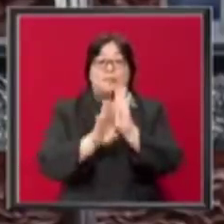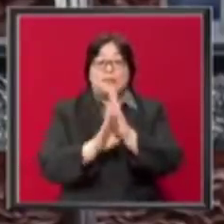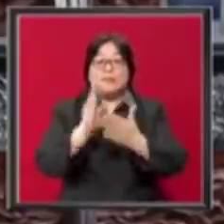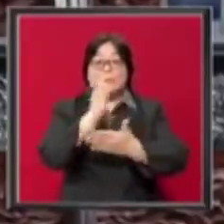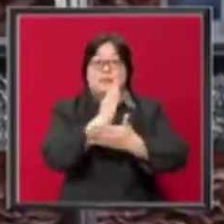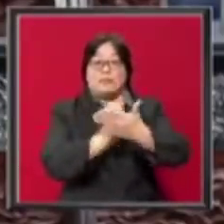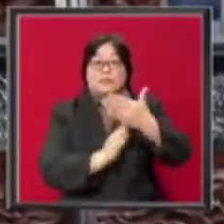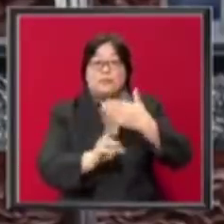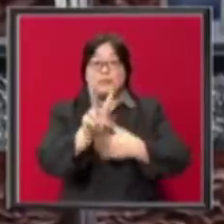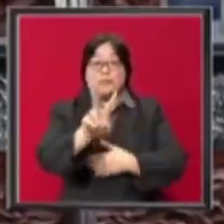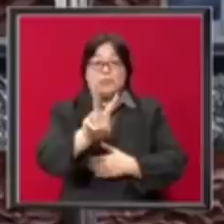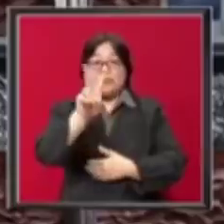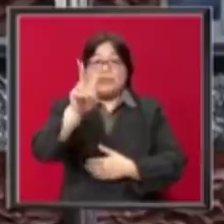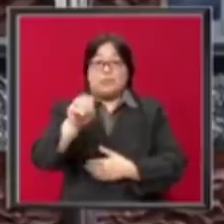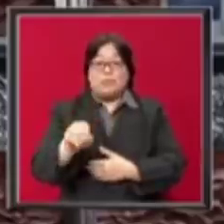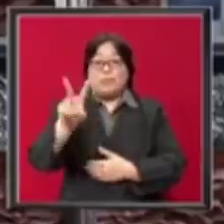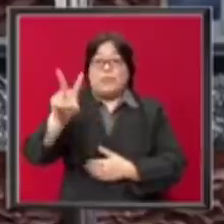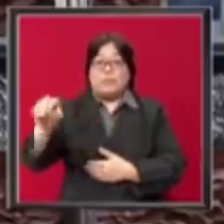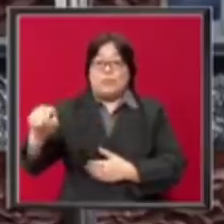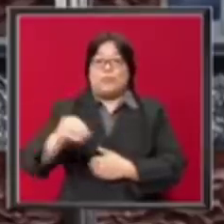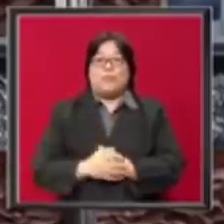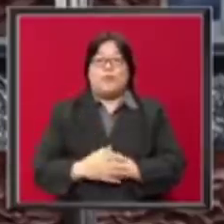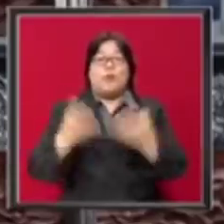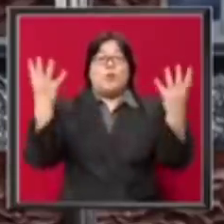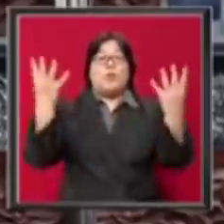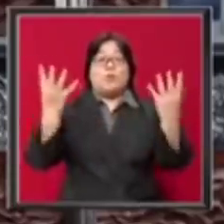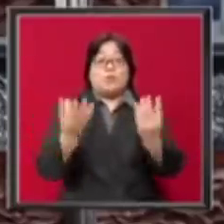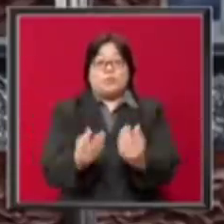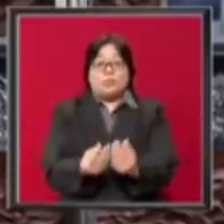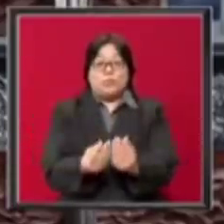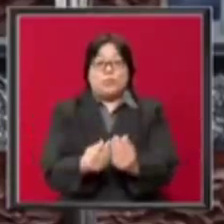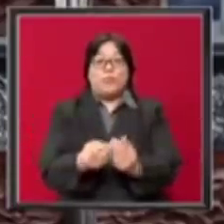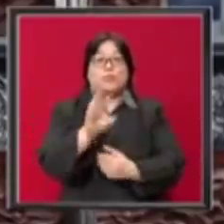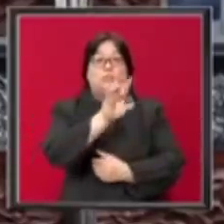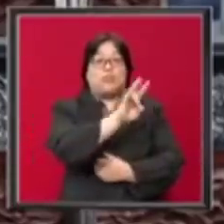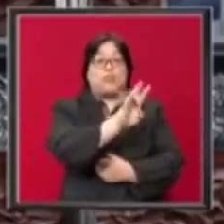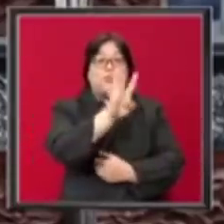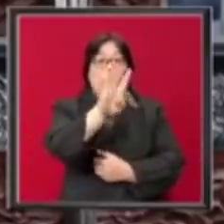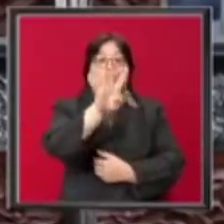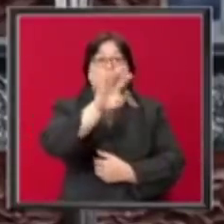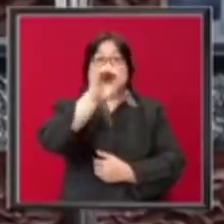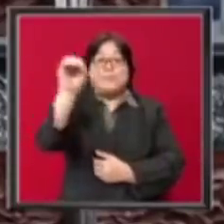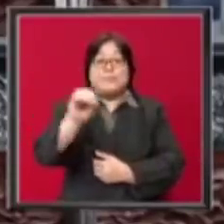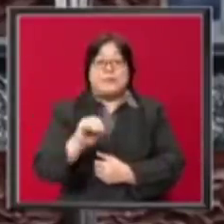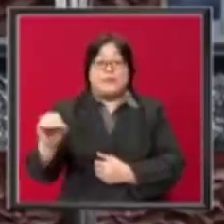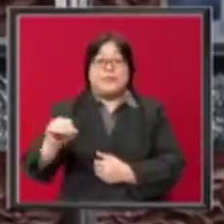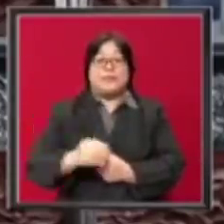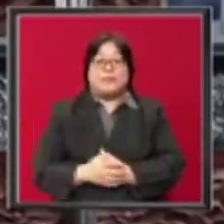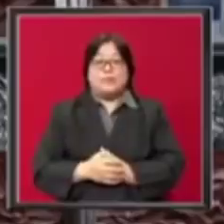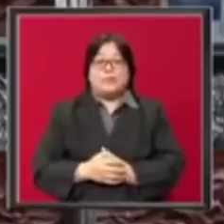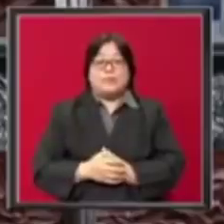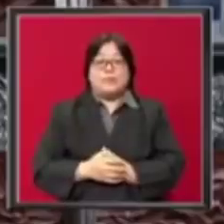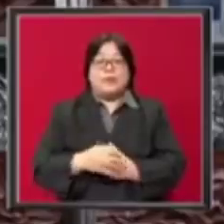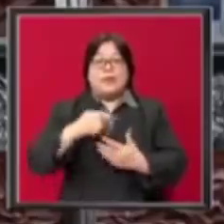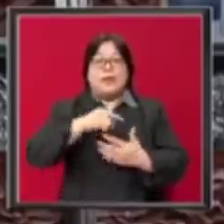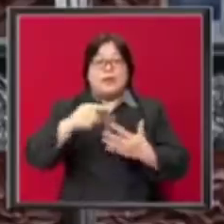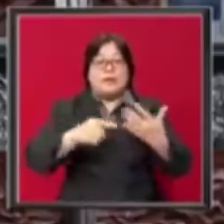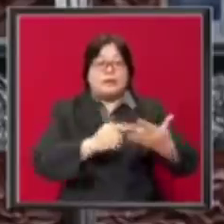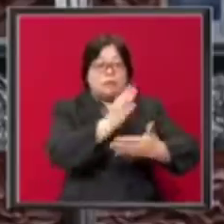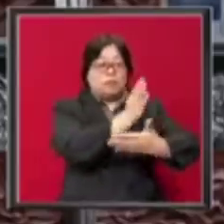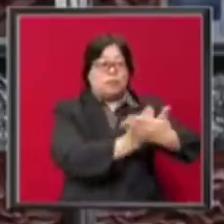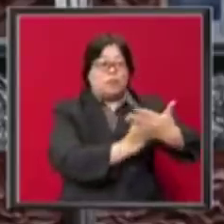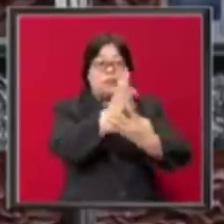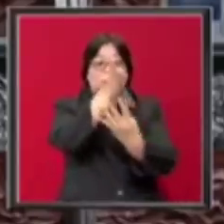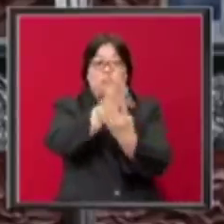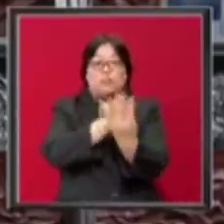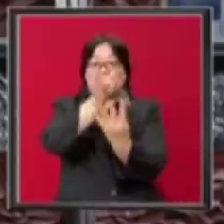suku kedua 2020 menguncup 74% di antara suku ke satu suku,